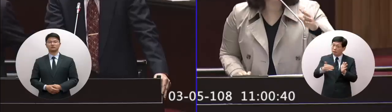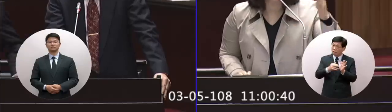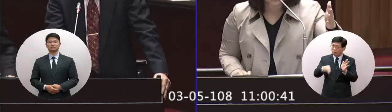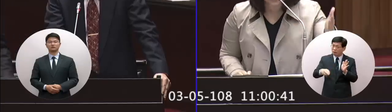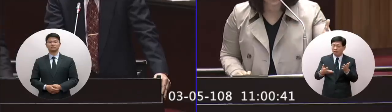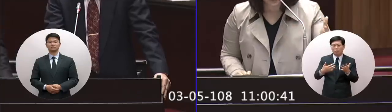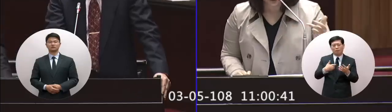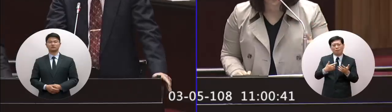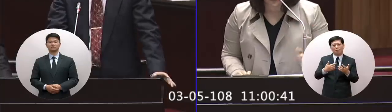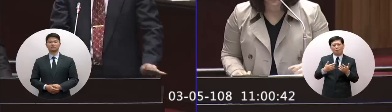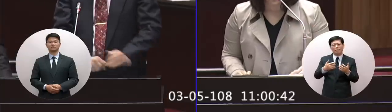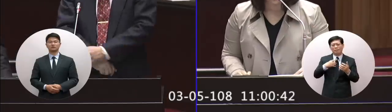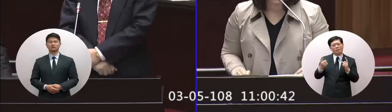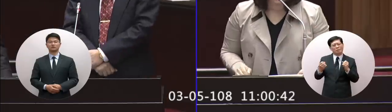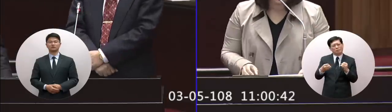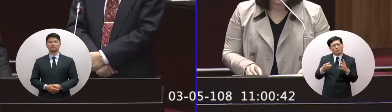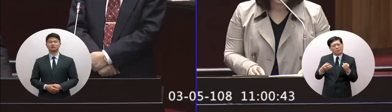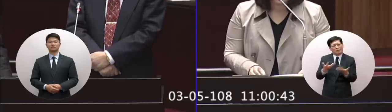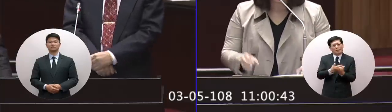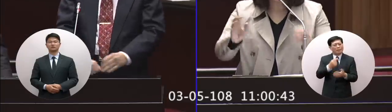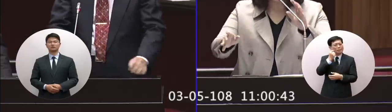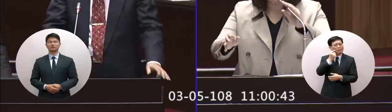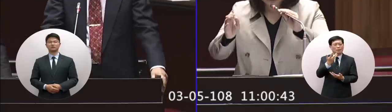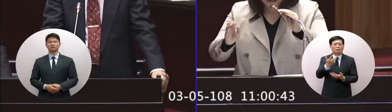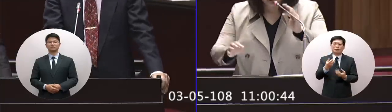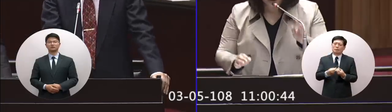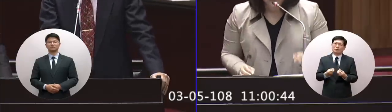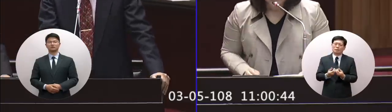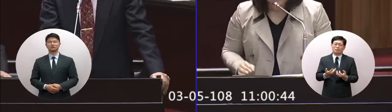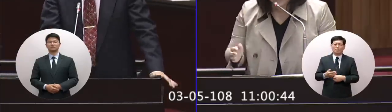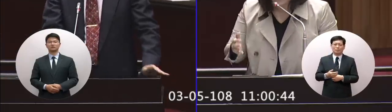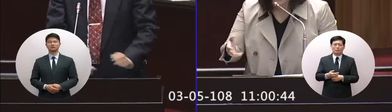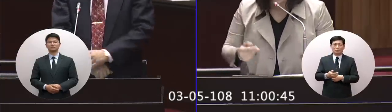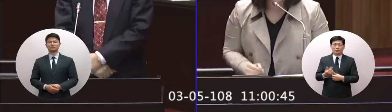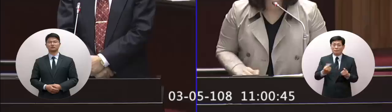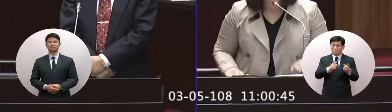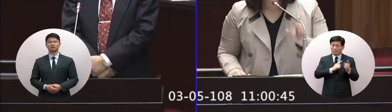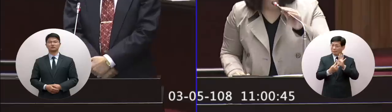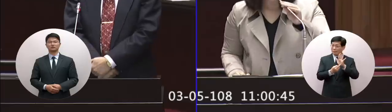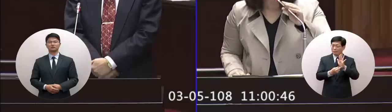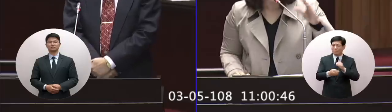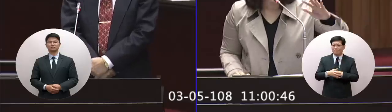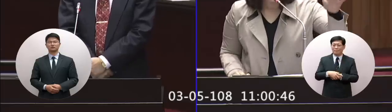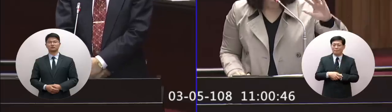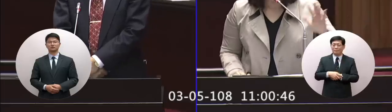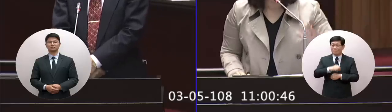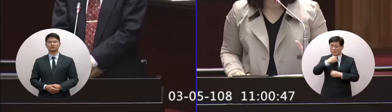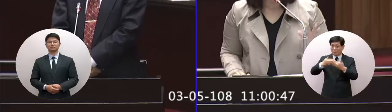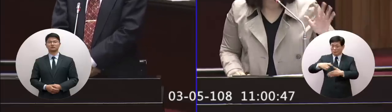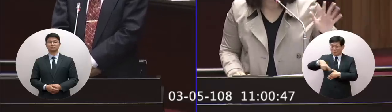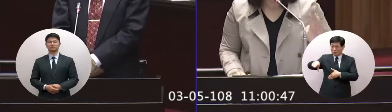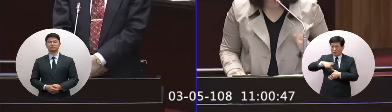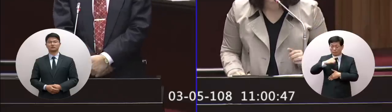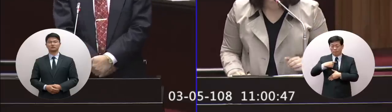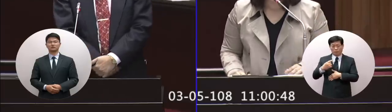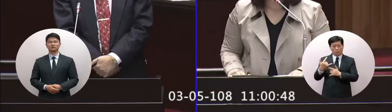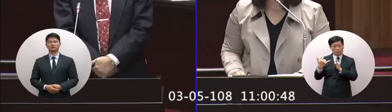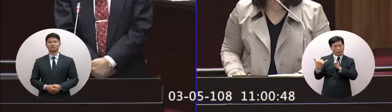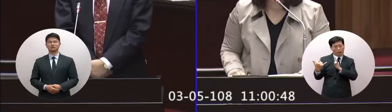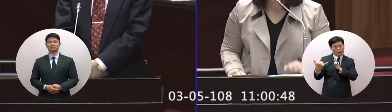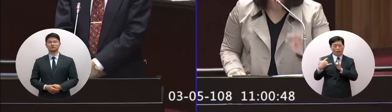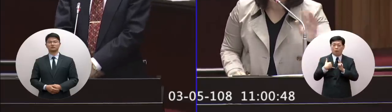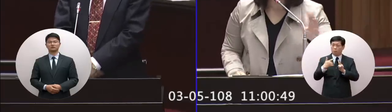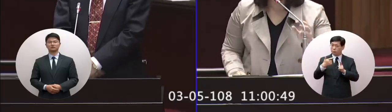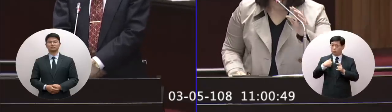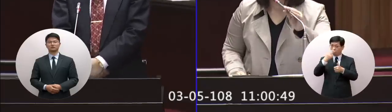说和解啦，你要怎么对话？真的啦，不是说就像你说，你说哎，两岸关系停滞哦，那人不是我抬